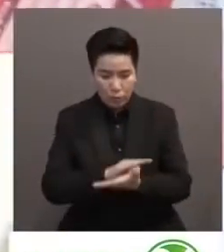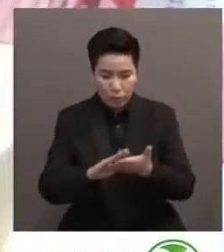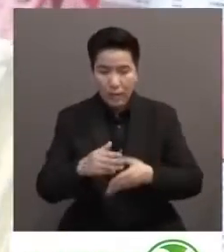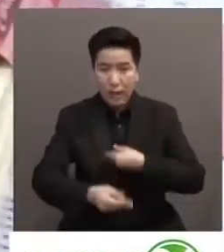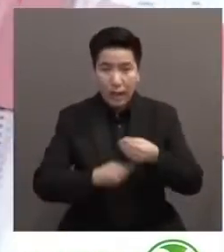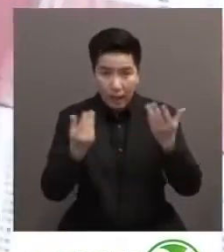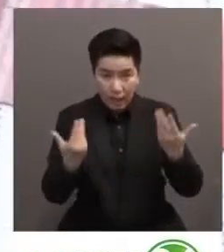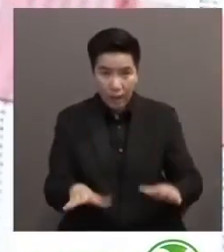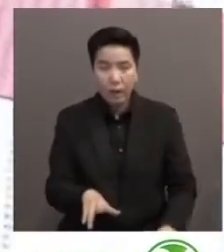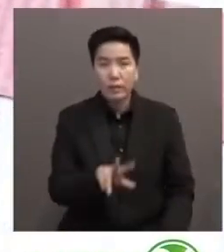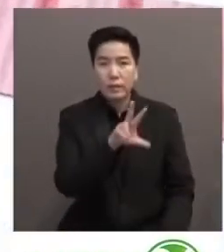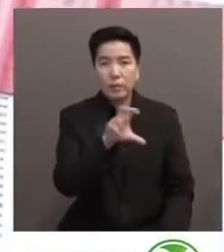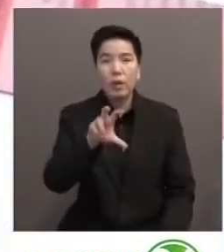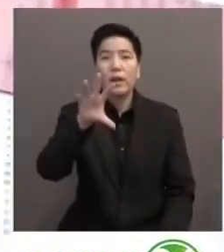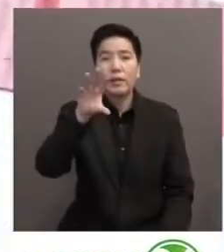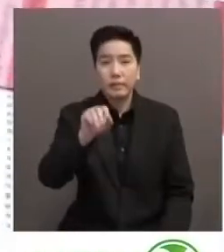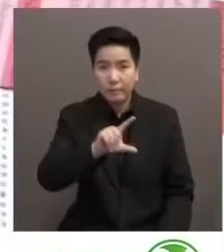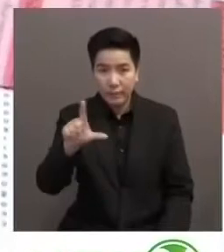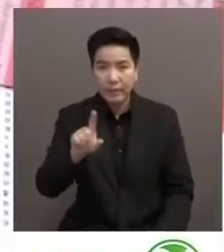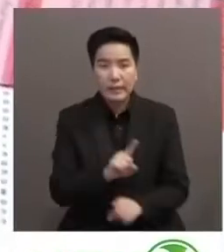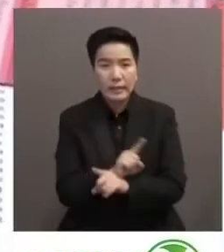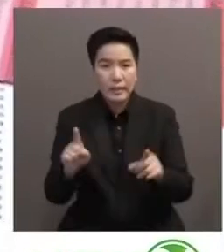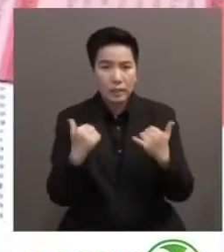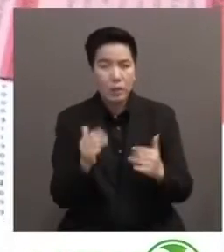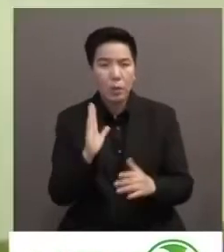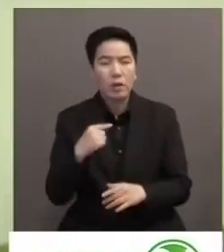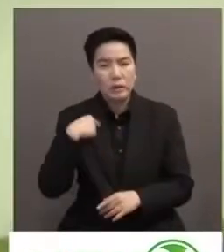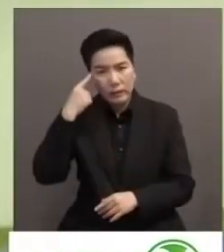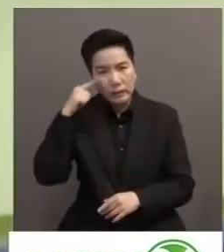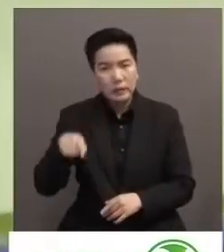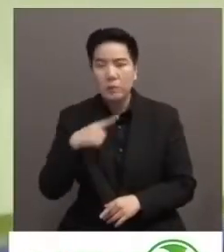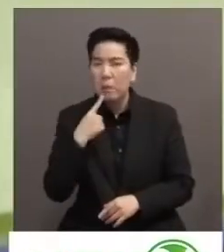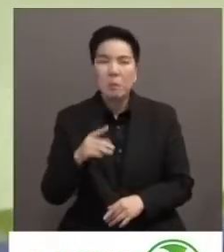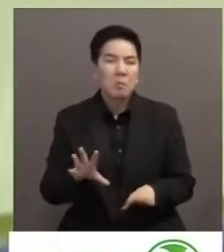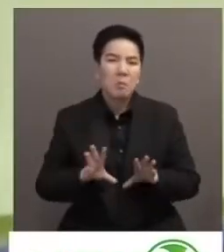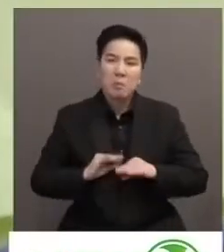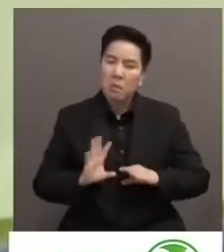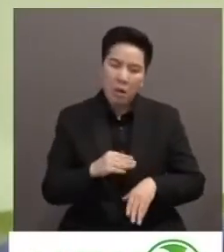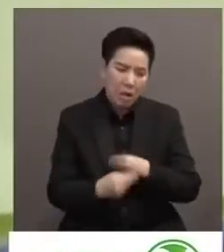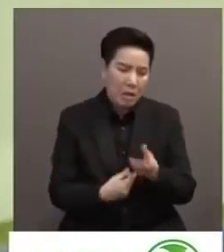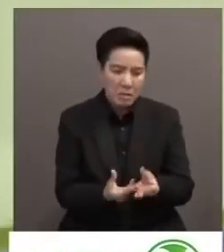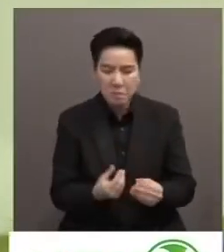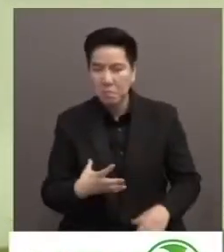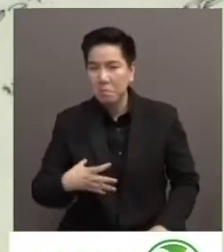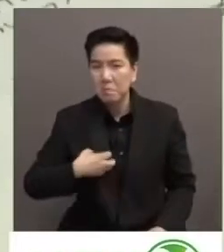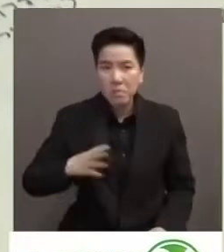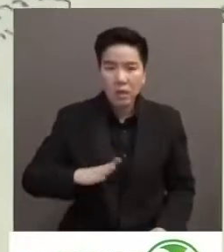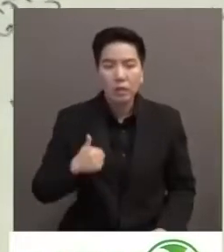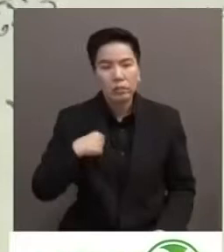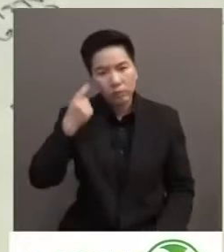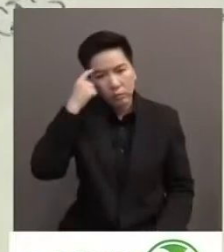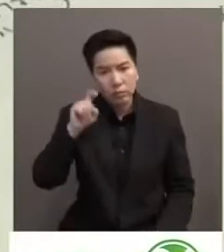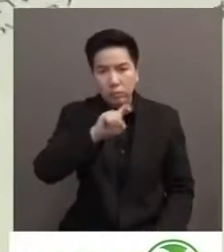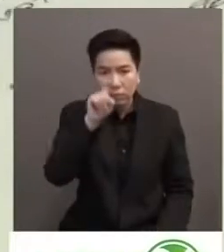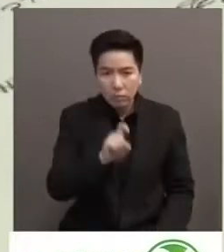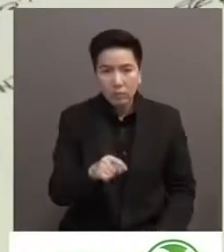ในราคา350ล้านบาทแต่ปรากฏว่ามีเจ้าหนี้บางคนนะครับคัดค้านการขายที่ดินในครั้งนี้เพราะว่าสงสัยนะครับว่าอ